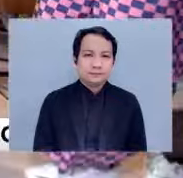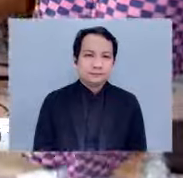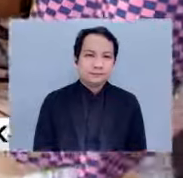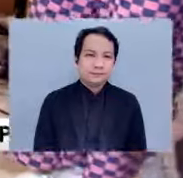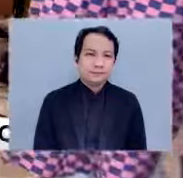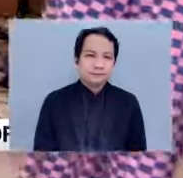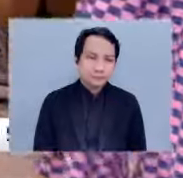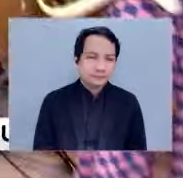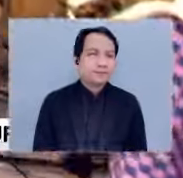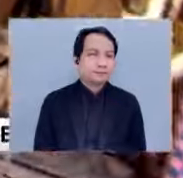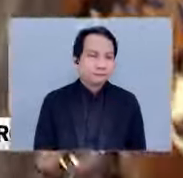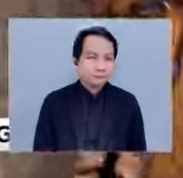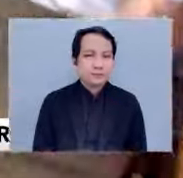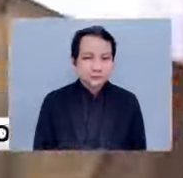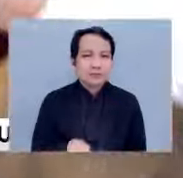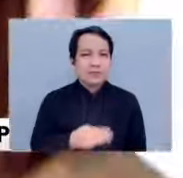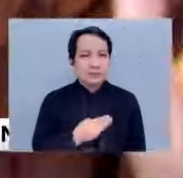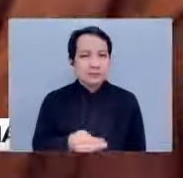believe.